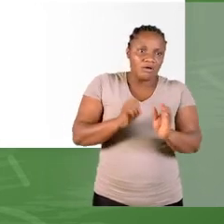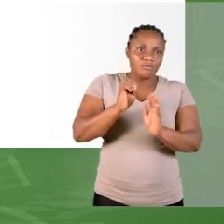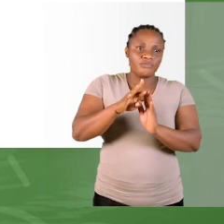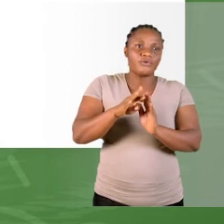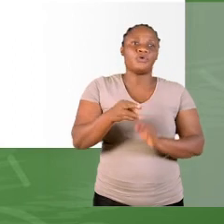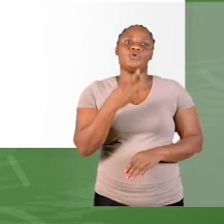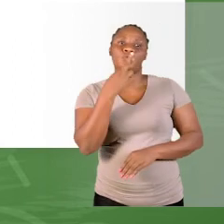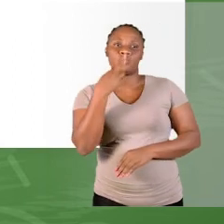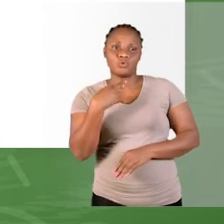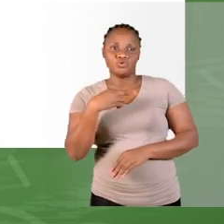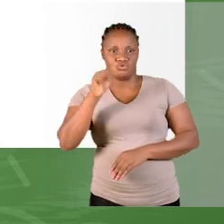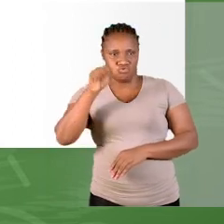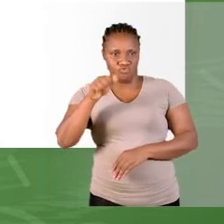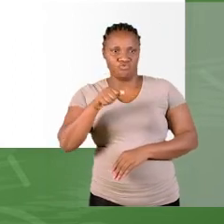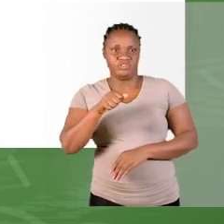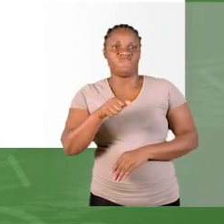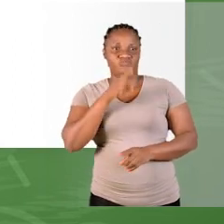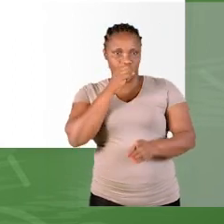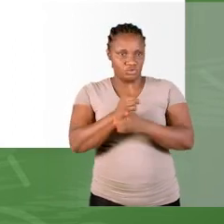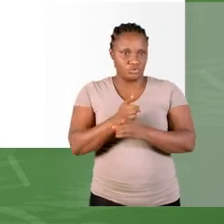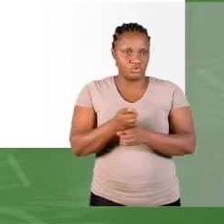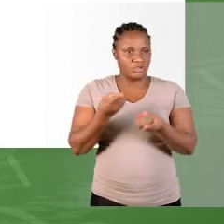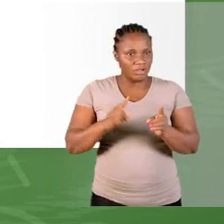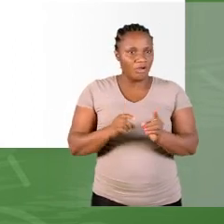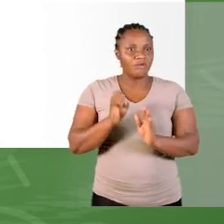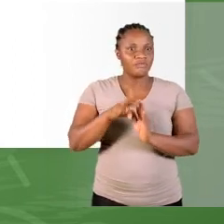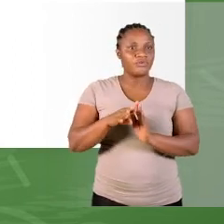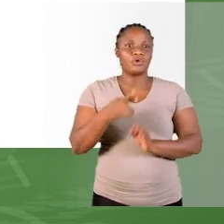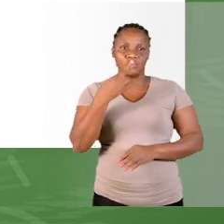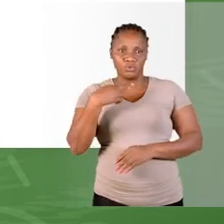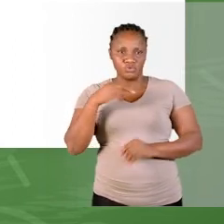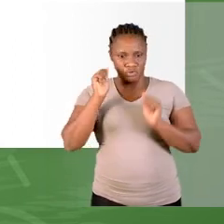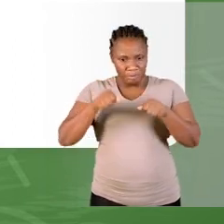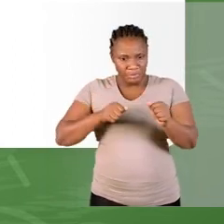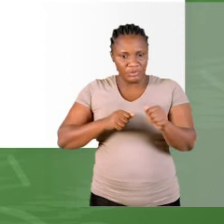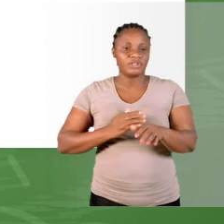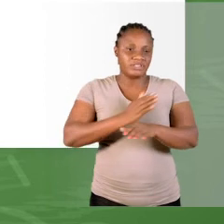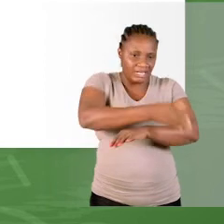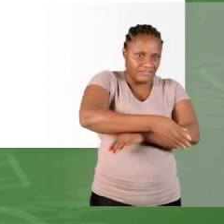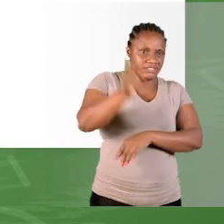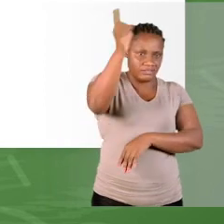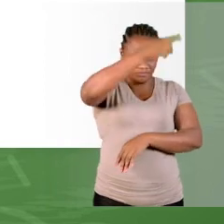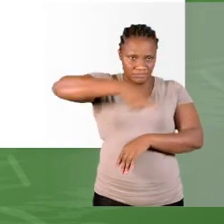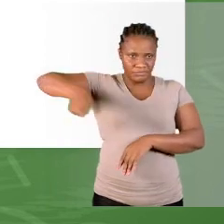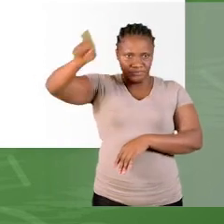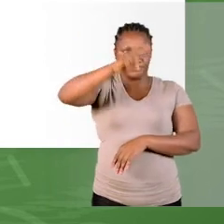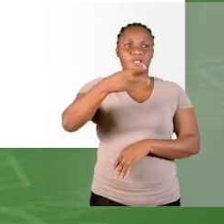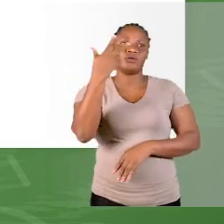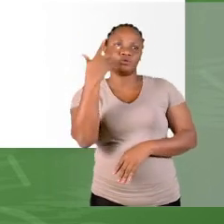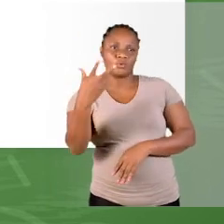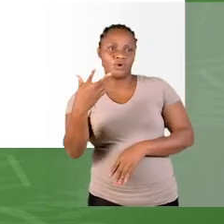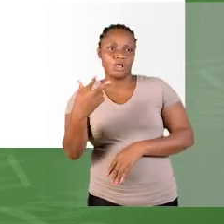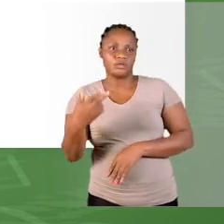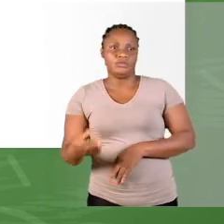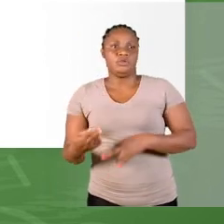rouge. Oui, cette affirmation est juste. Quand le feu est rouge, je peux traverser. Je l'entoure.